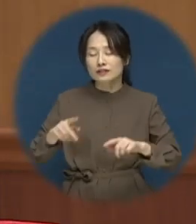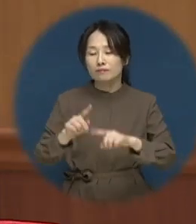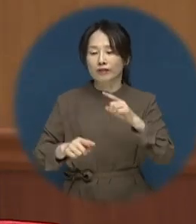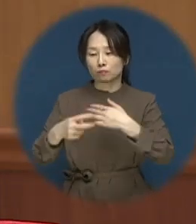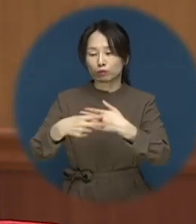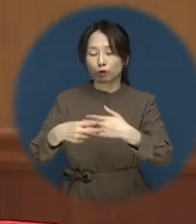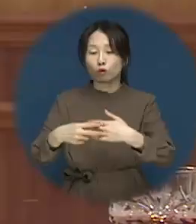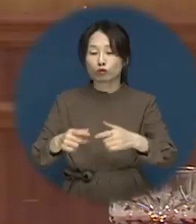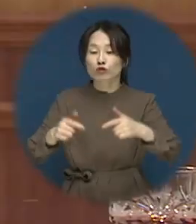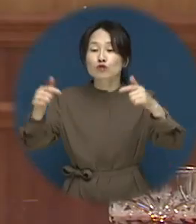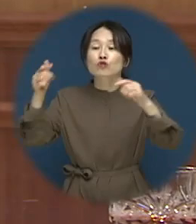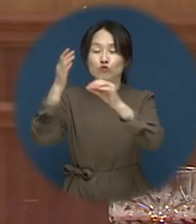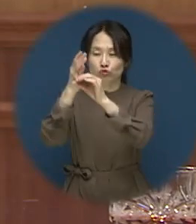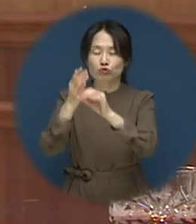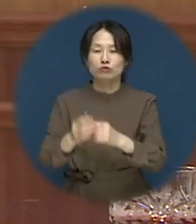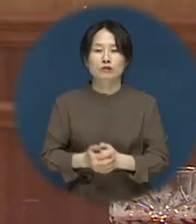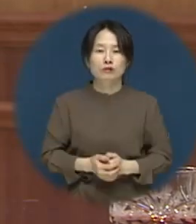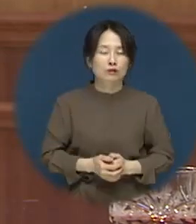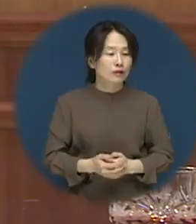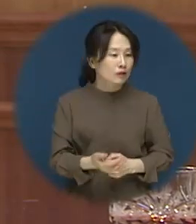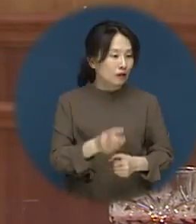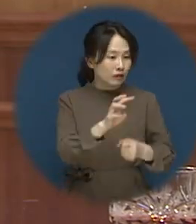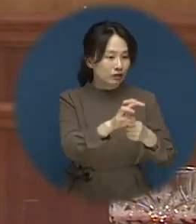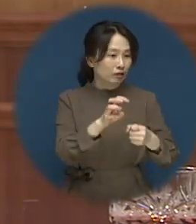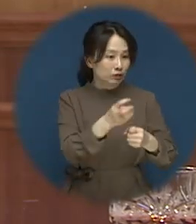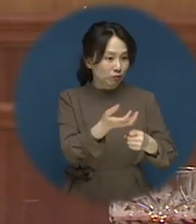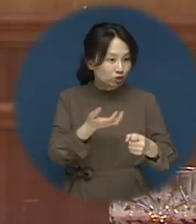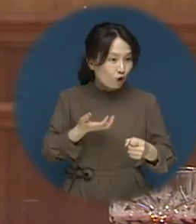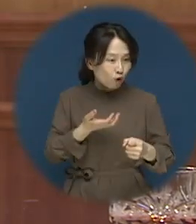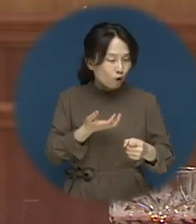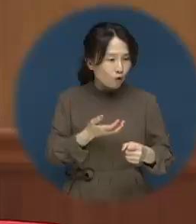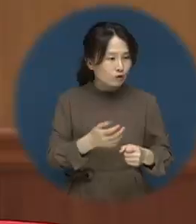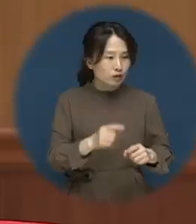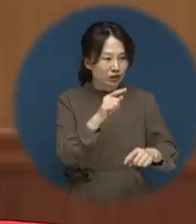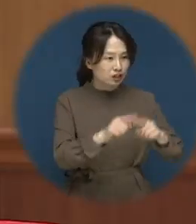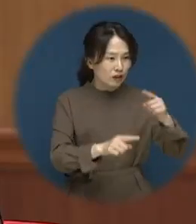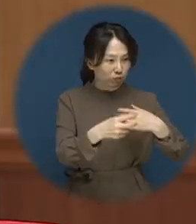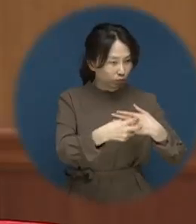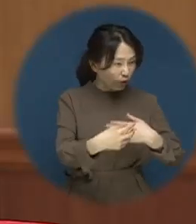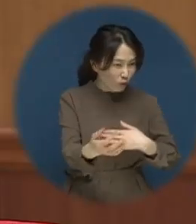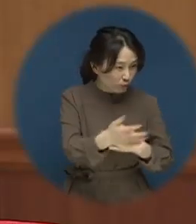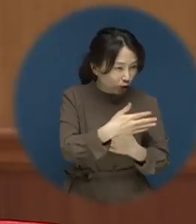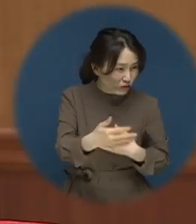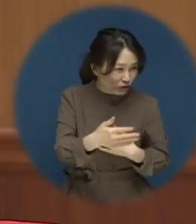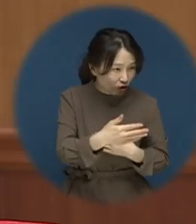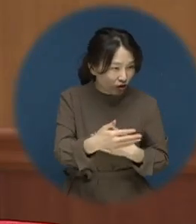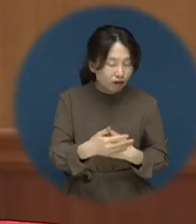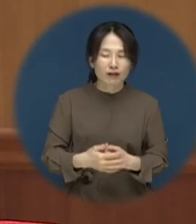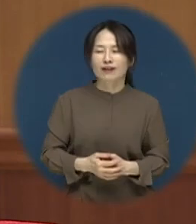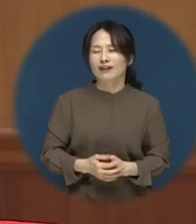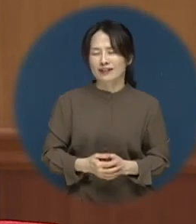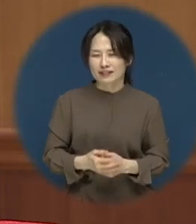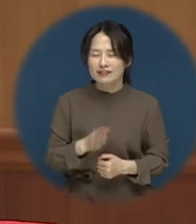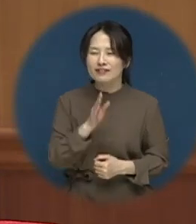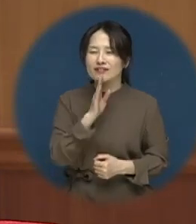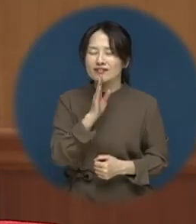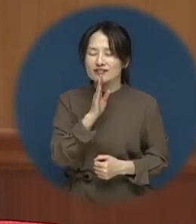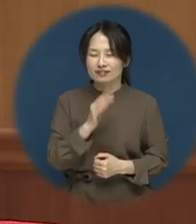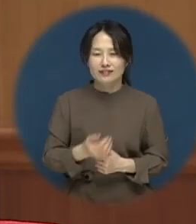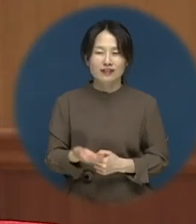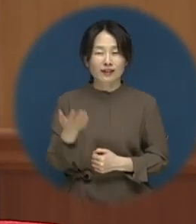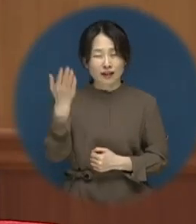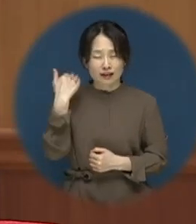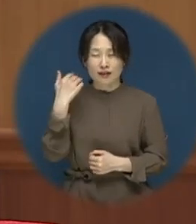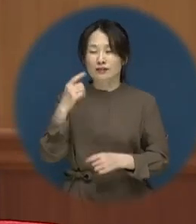예. 원장님이 처음 만드시던 한 30년 전에는 거의 없었잖을 거 아니에요. 그때는 나무를 예, 치료하는